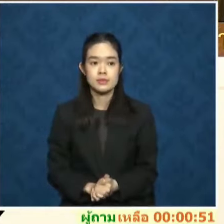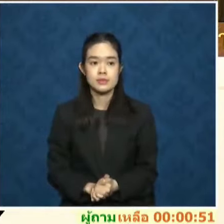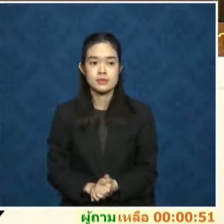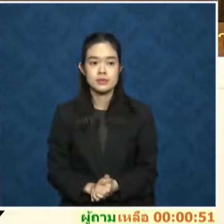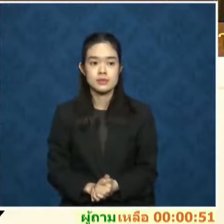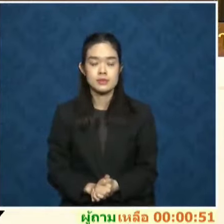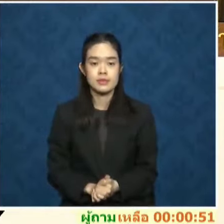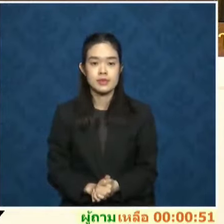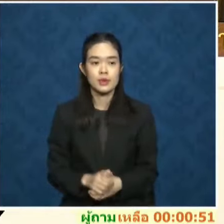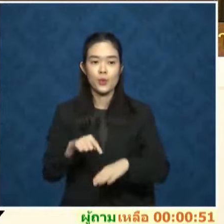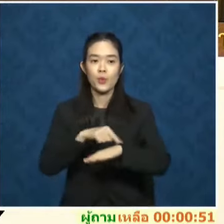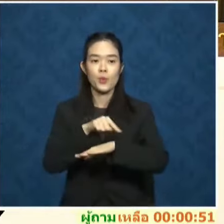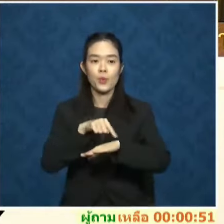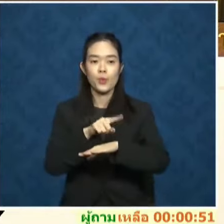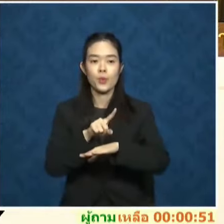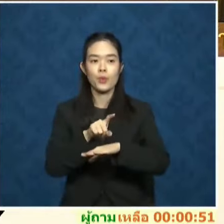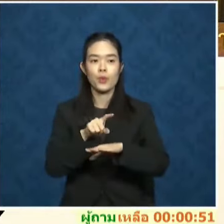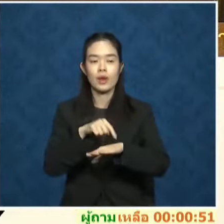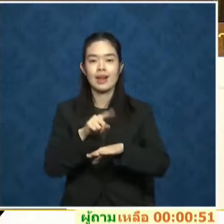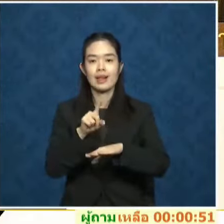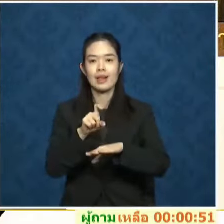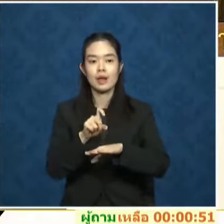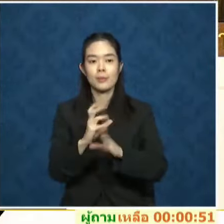ไม่มีเวลาตอบแล้วครับท่านครับ